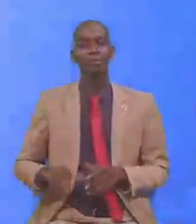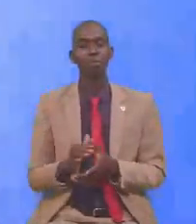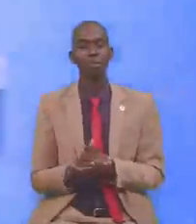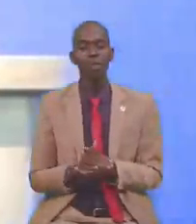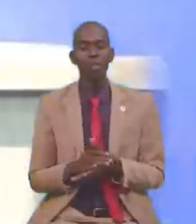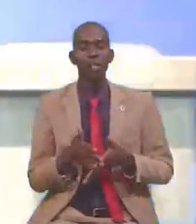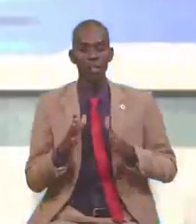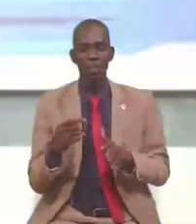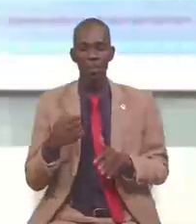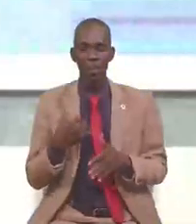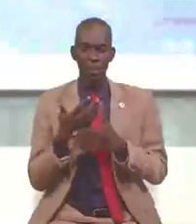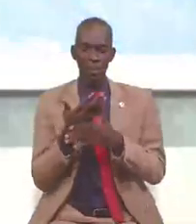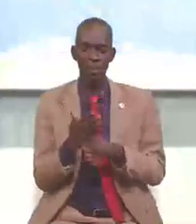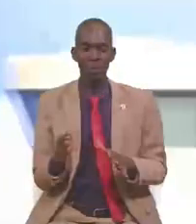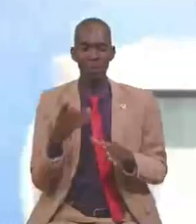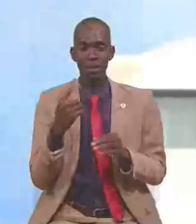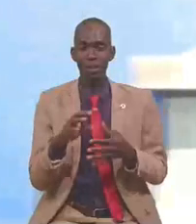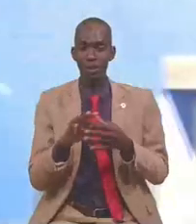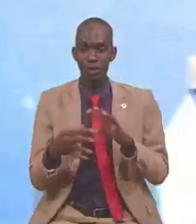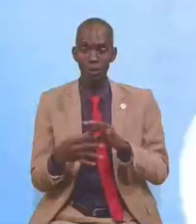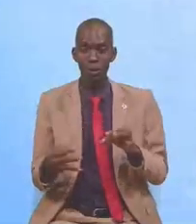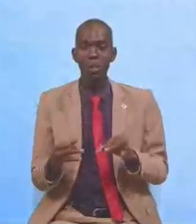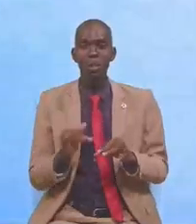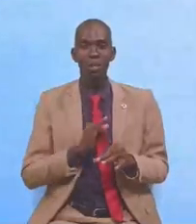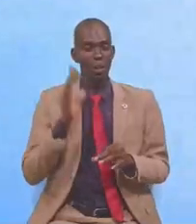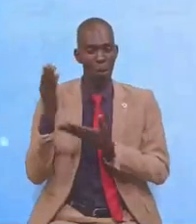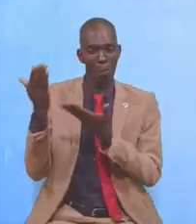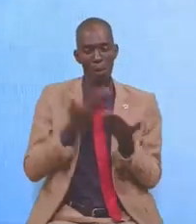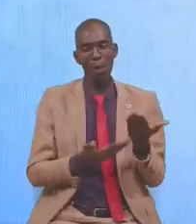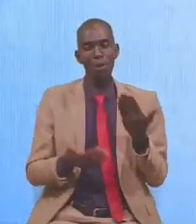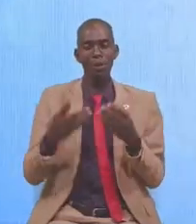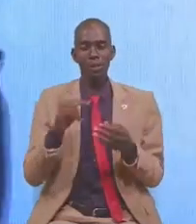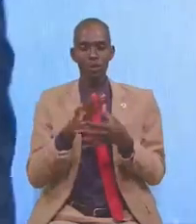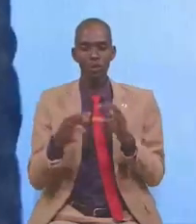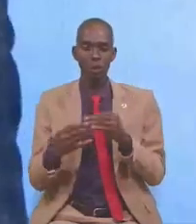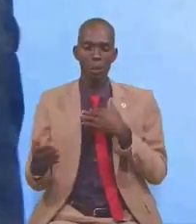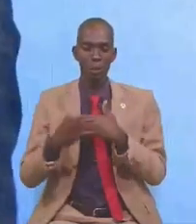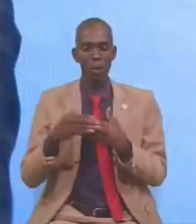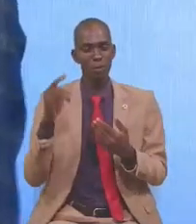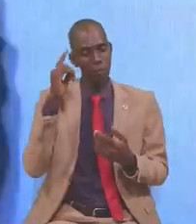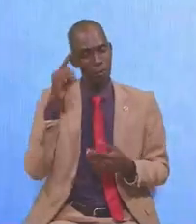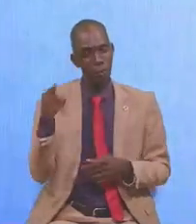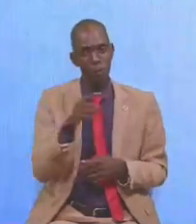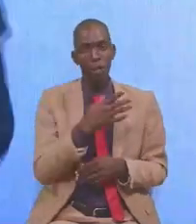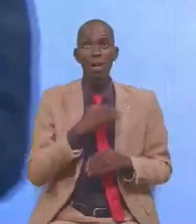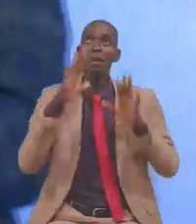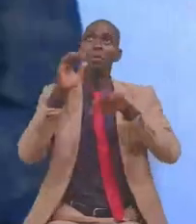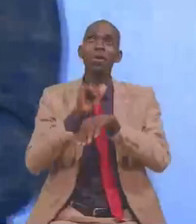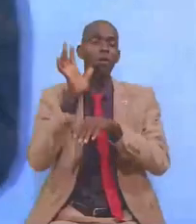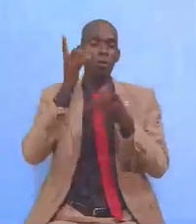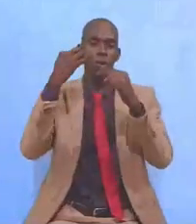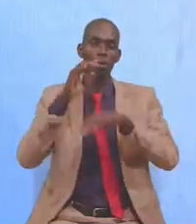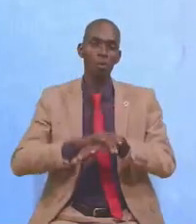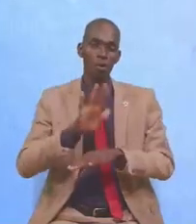Laissez-moi diviser l'histoire et puis je vais combiner tout pour vous et le miracle viendra sur vous